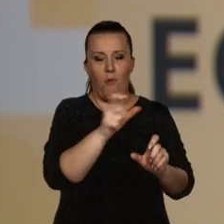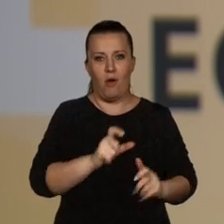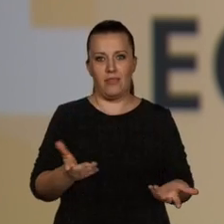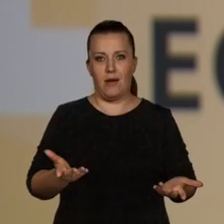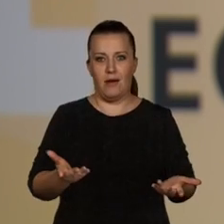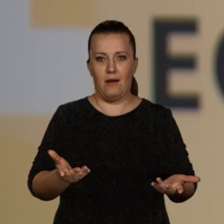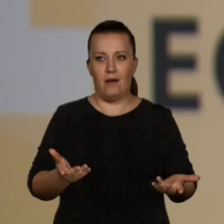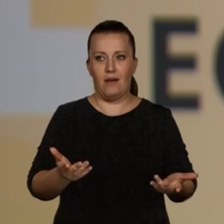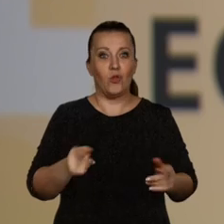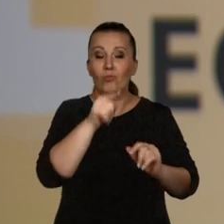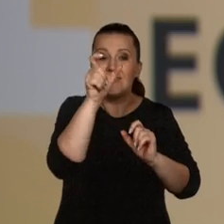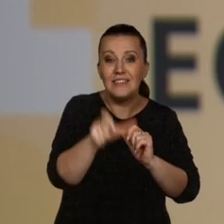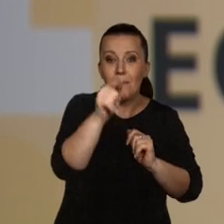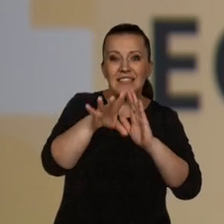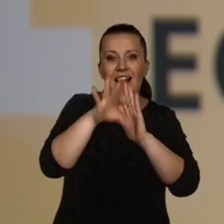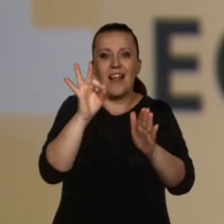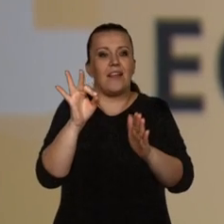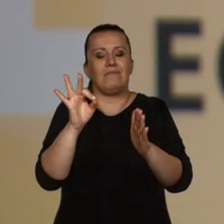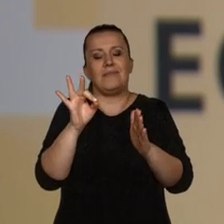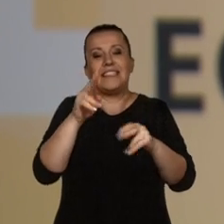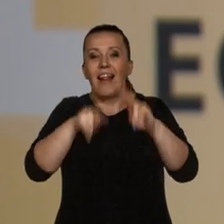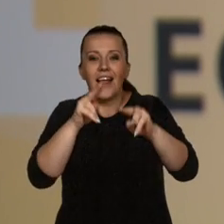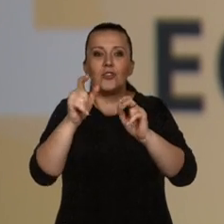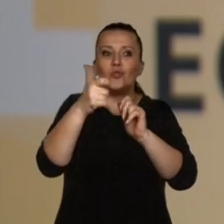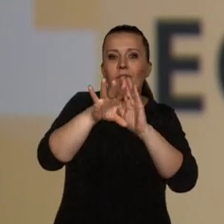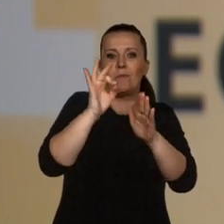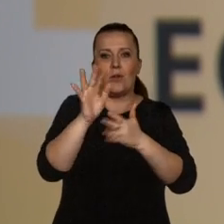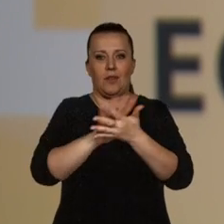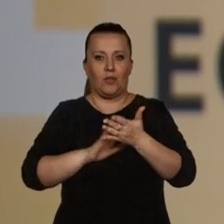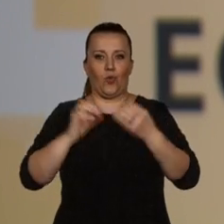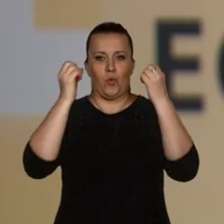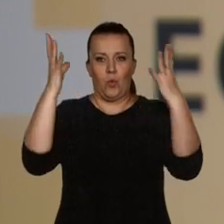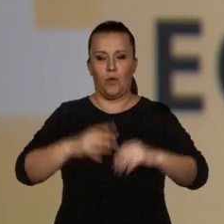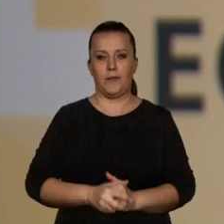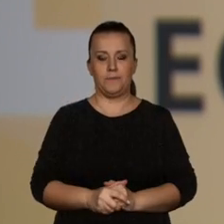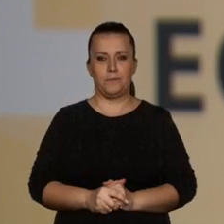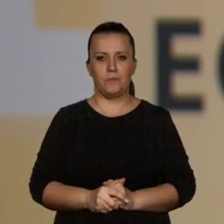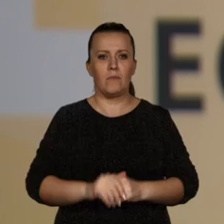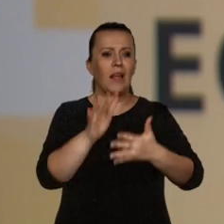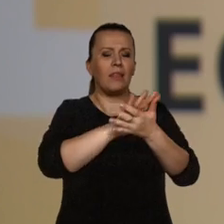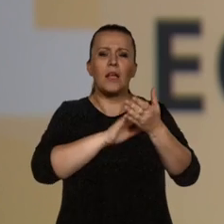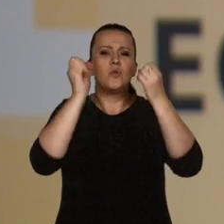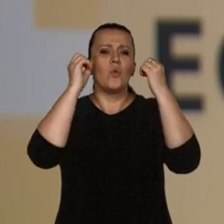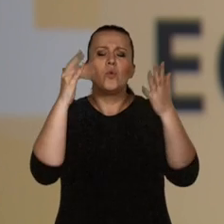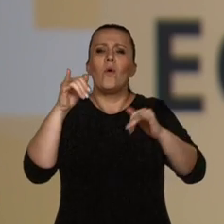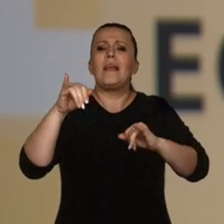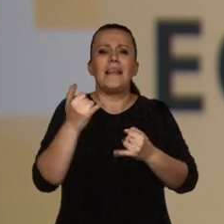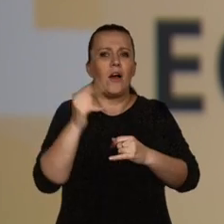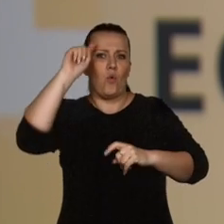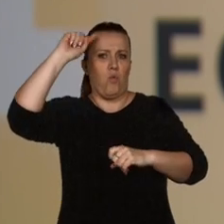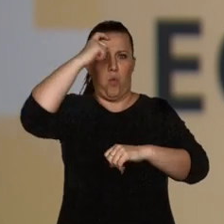Od ciebie zależy wybór tekstu kultury. Jakie teksty kultury będą najczęściej spotykane w wypowiedziach